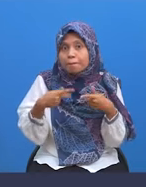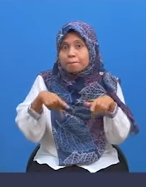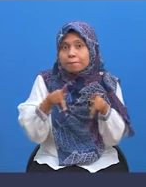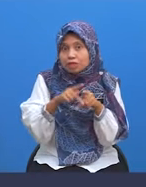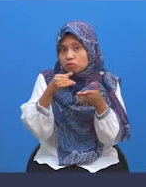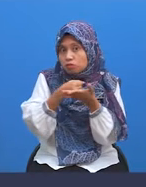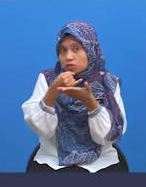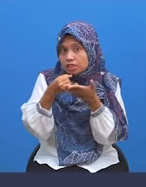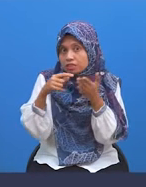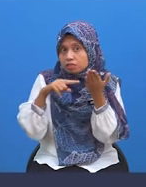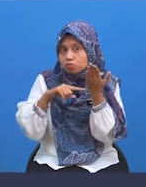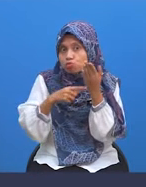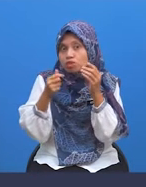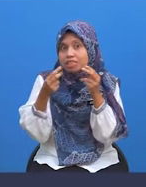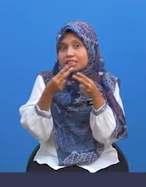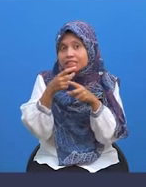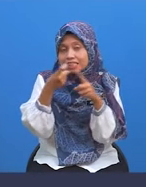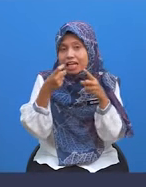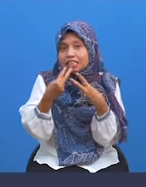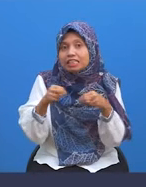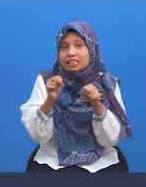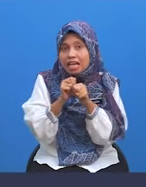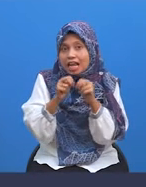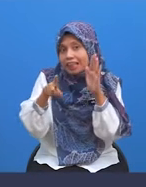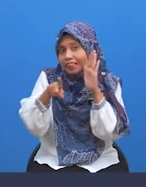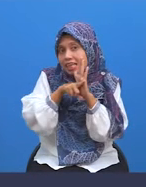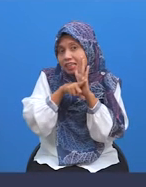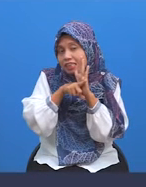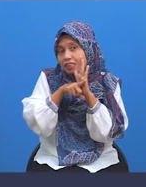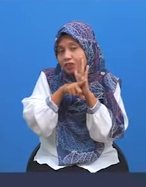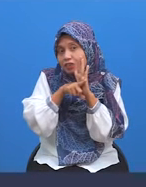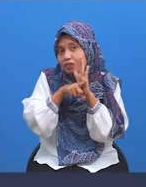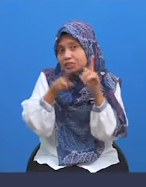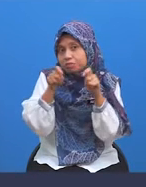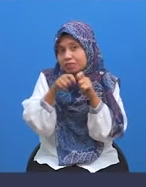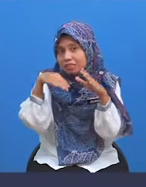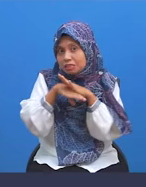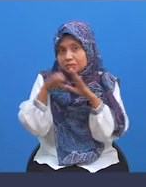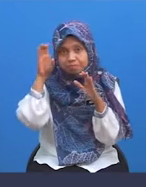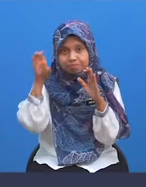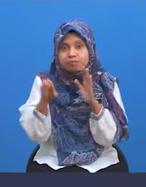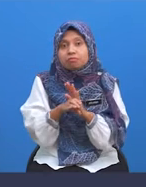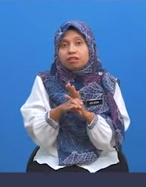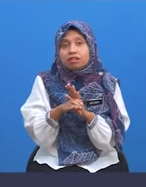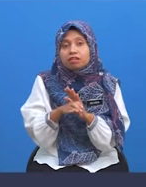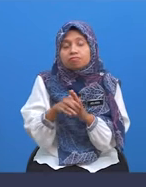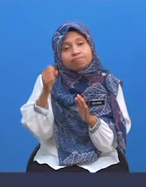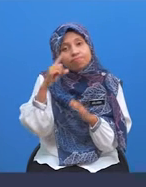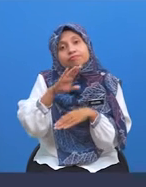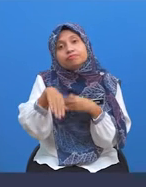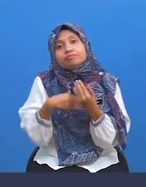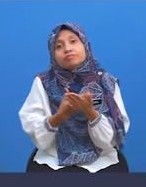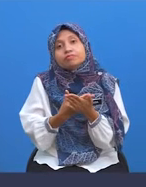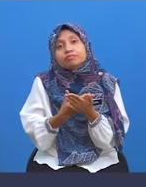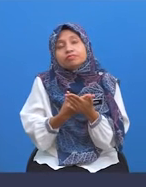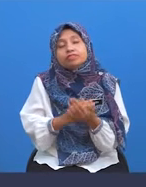Faham semua? Boleh cikgu teruskan? Seterusnya, kita akan tentukan bilangan color bagi